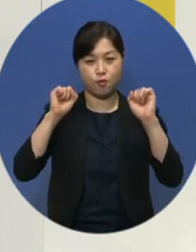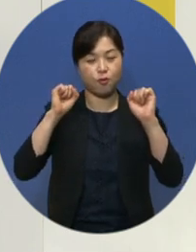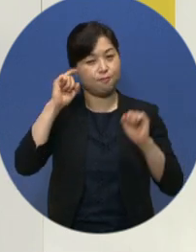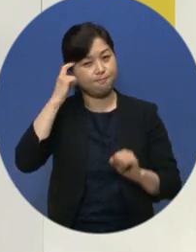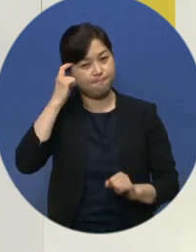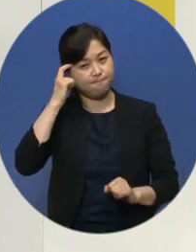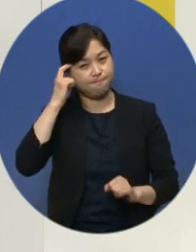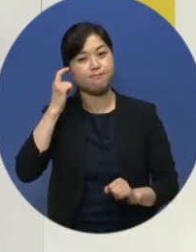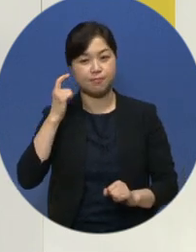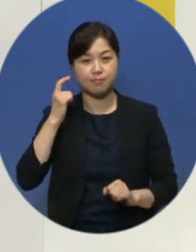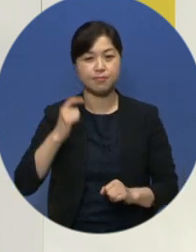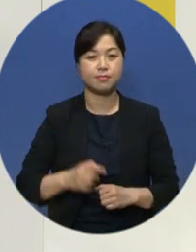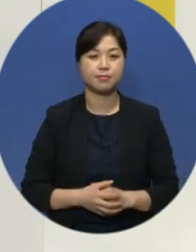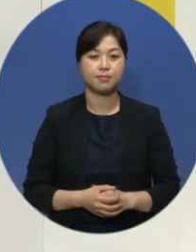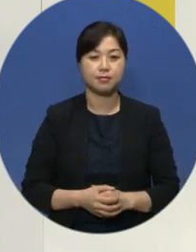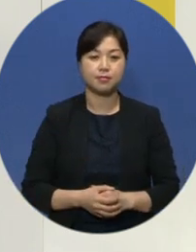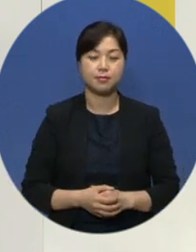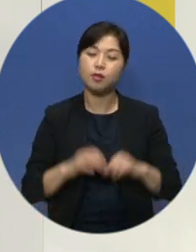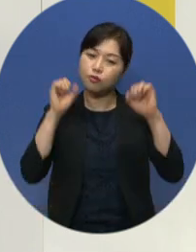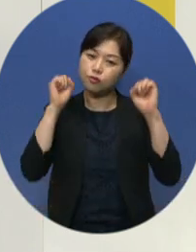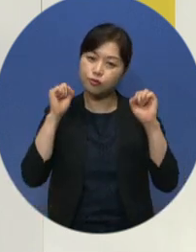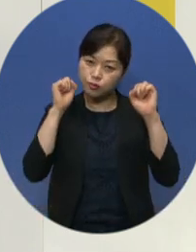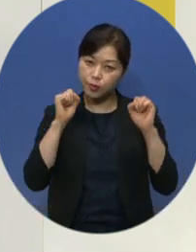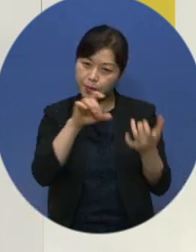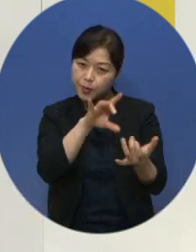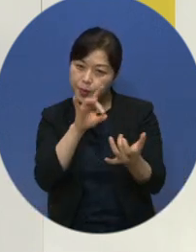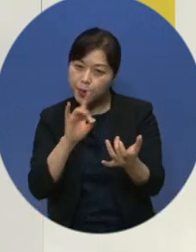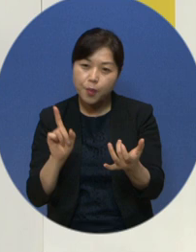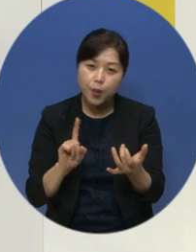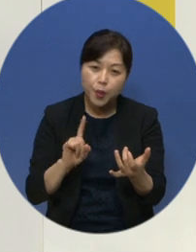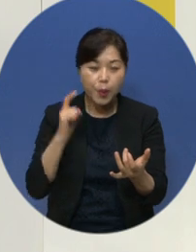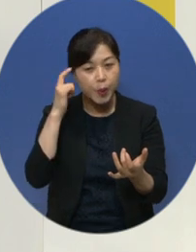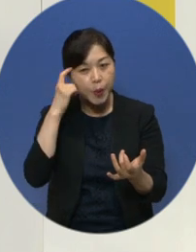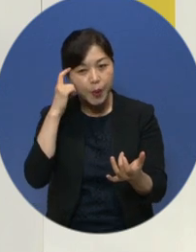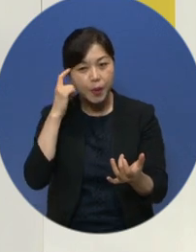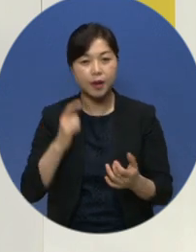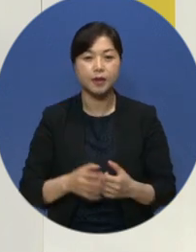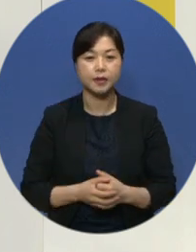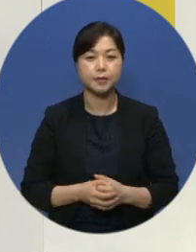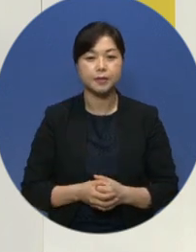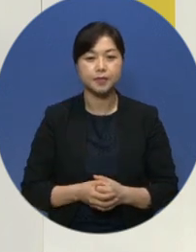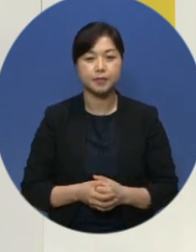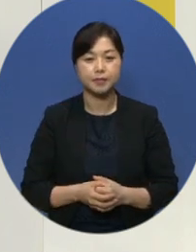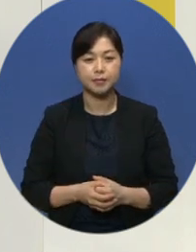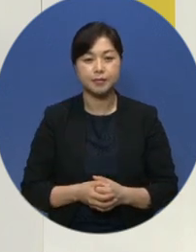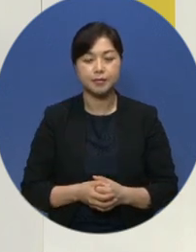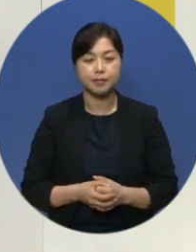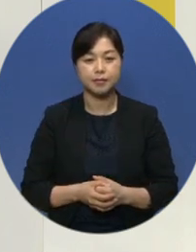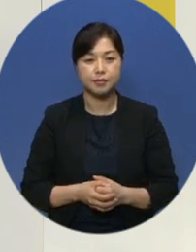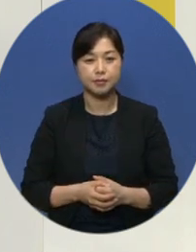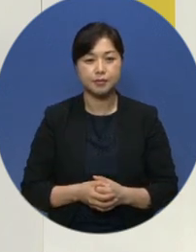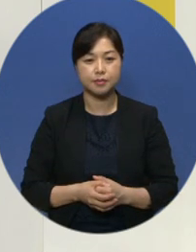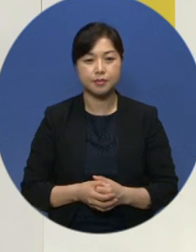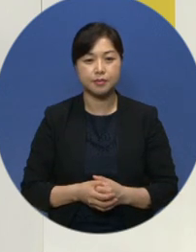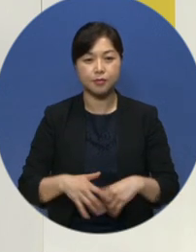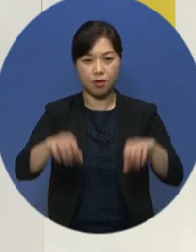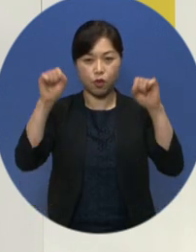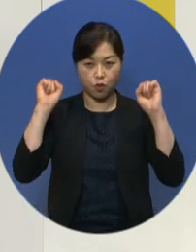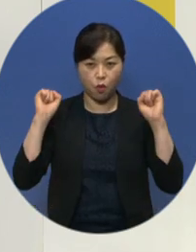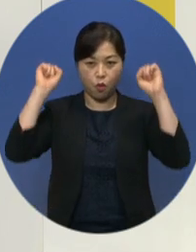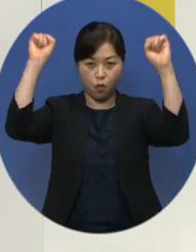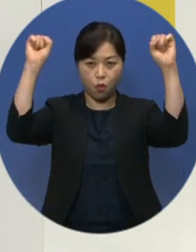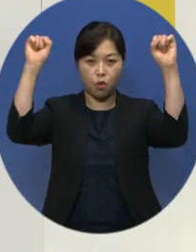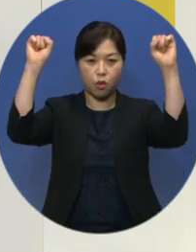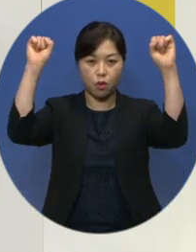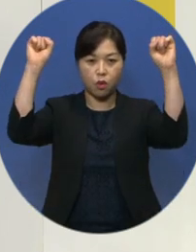이고 이제 어떤 운동을 하면 좋을까 이제 그 생각하다가 아 역도가 아